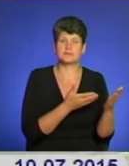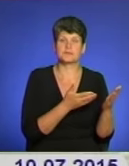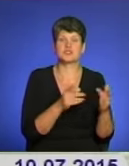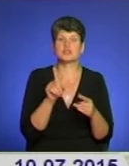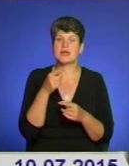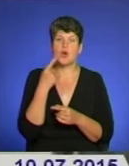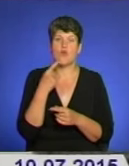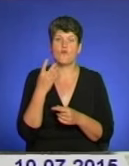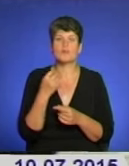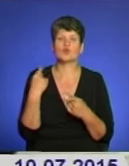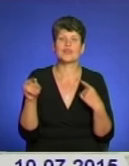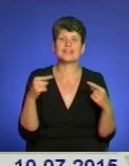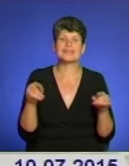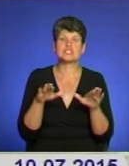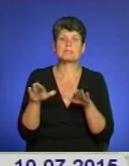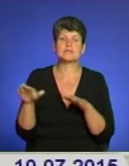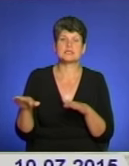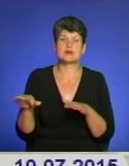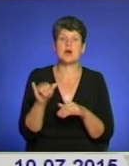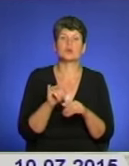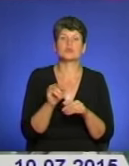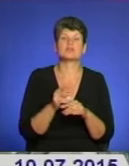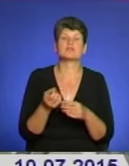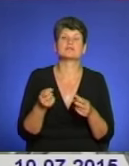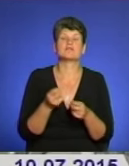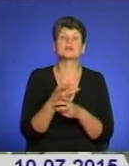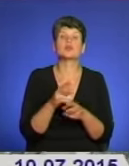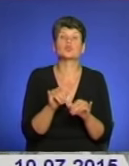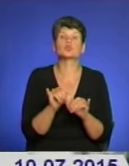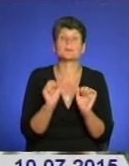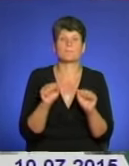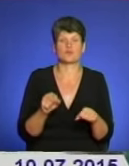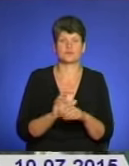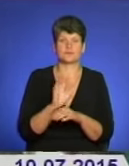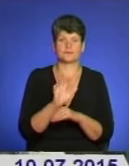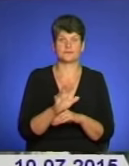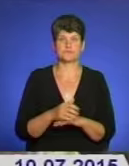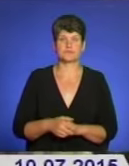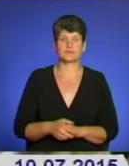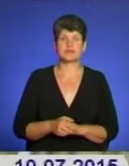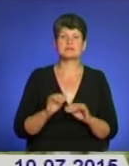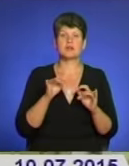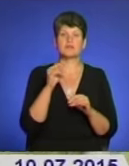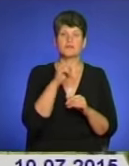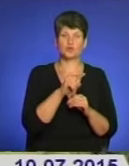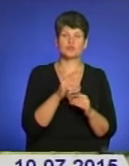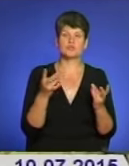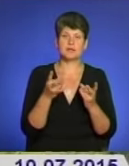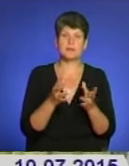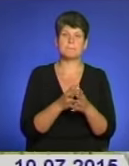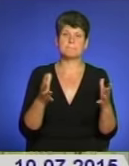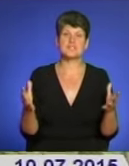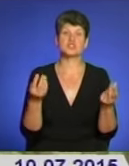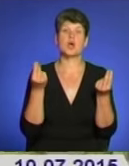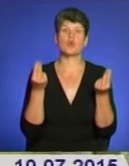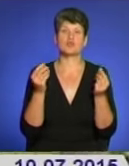говорять про інші місця? А куди вони вас відсилають? І куди б можна було б відійти? Ну, в тому, що там треба більше коштів